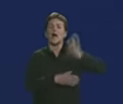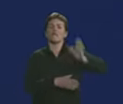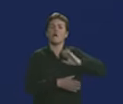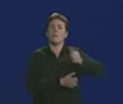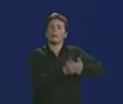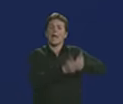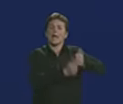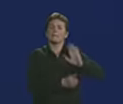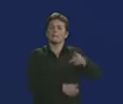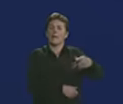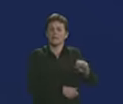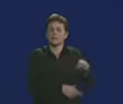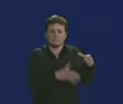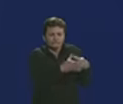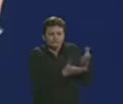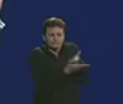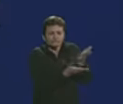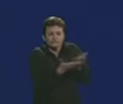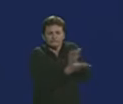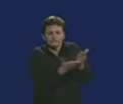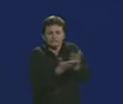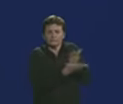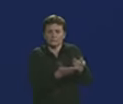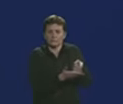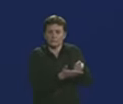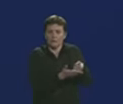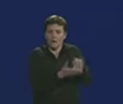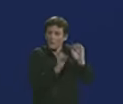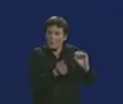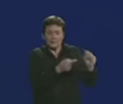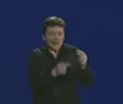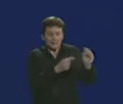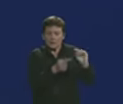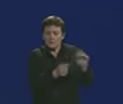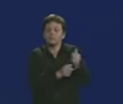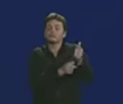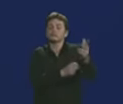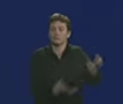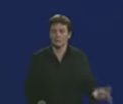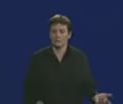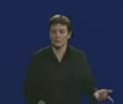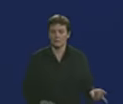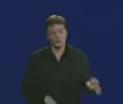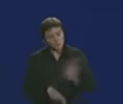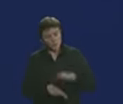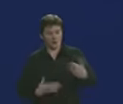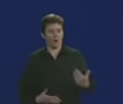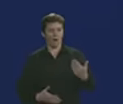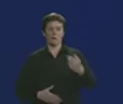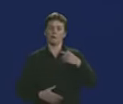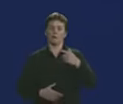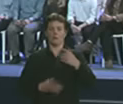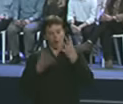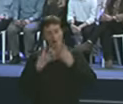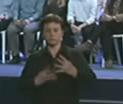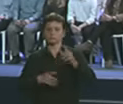socialistes tranquillement, à l'abri du regard des Français, ça on pouvait multiplier les débats. Quand il s'agit de discuter devant